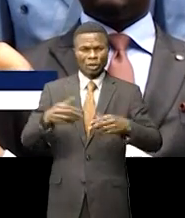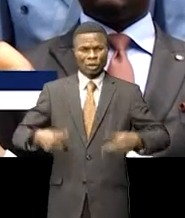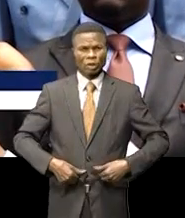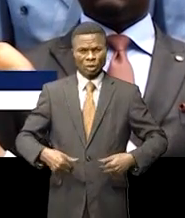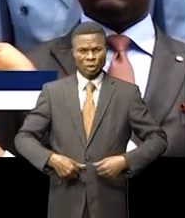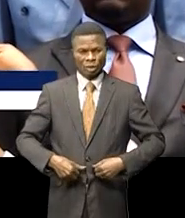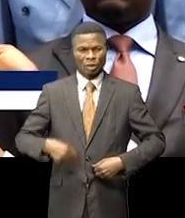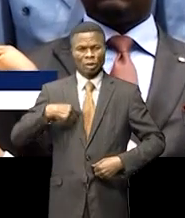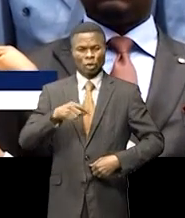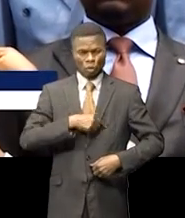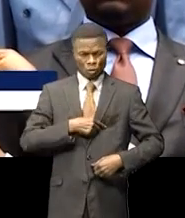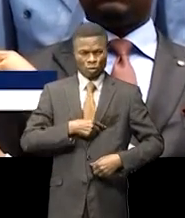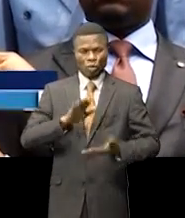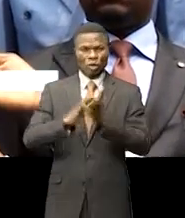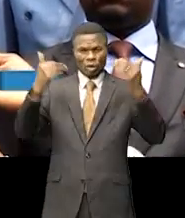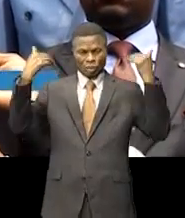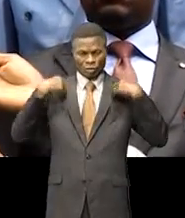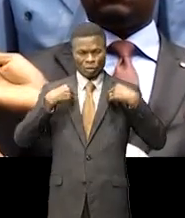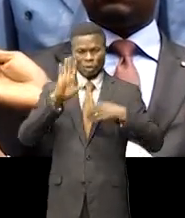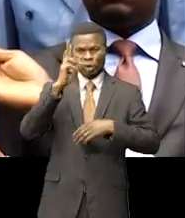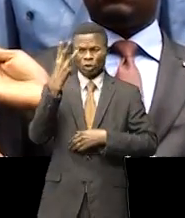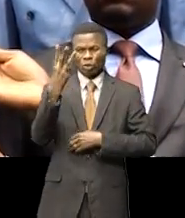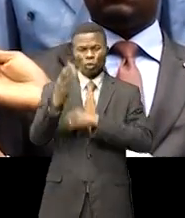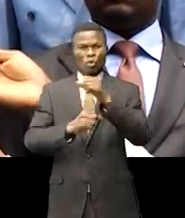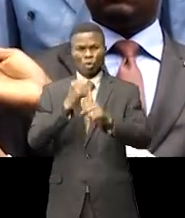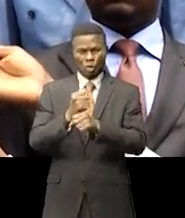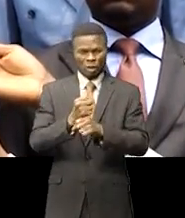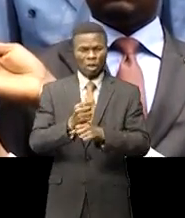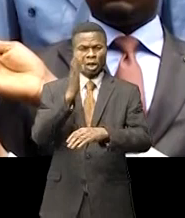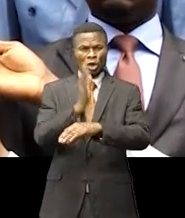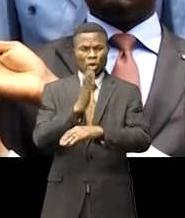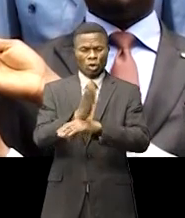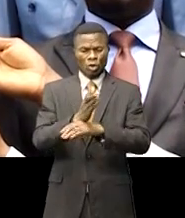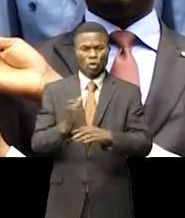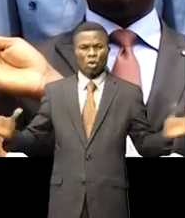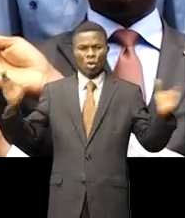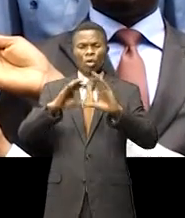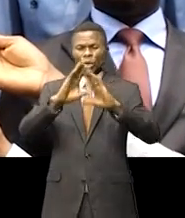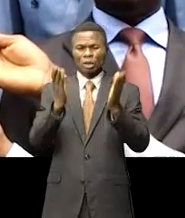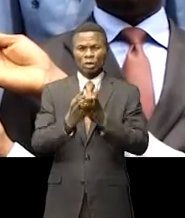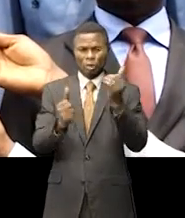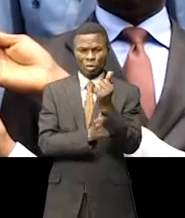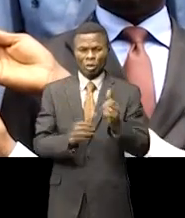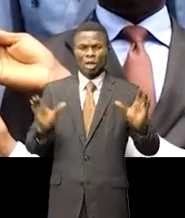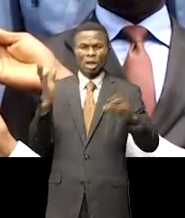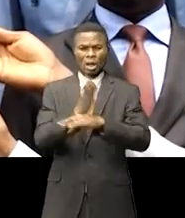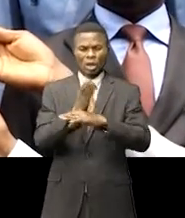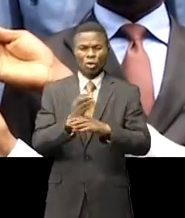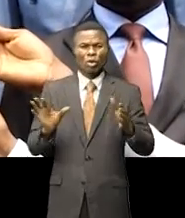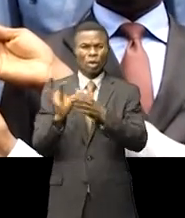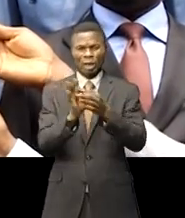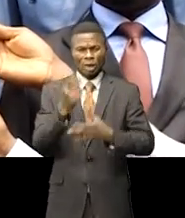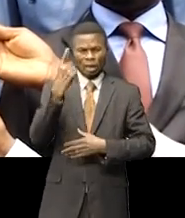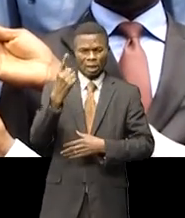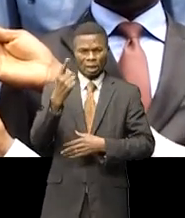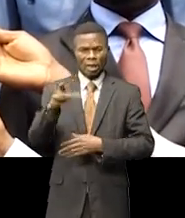que nous allons devoir diriger pendant un mandat de 3 ans sera un conseil rassembleur, un conseil d'unité qui ne sera pas